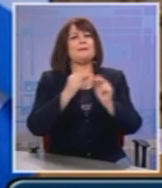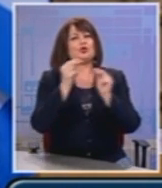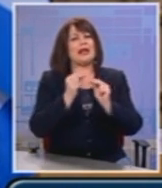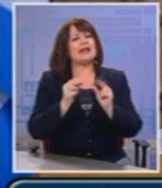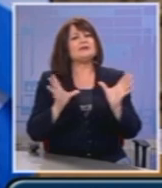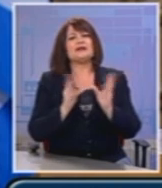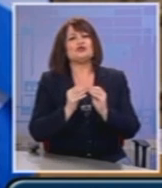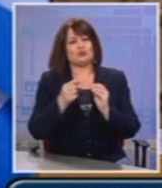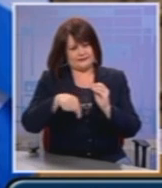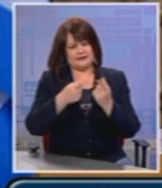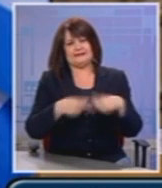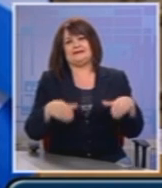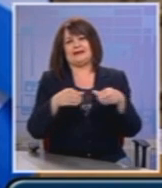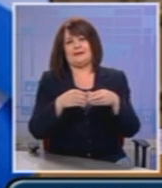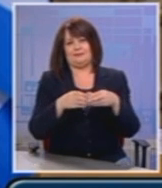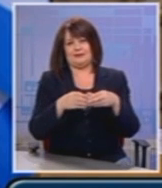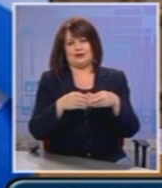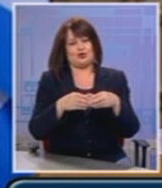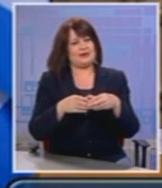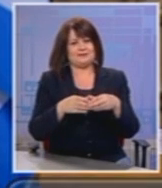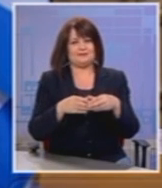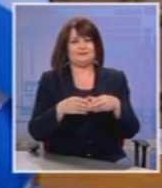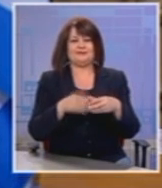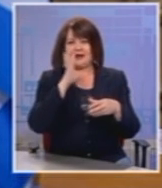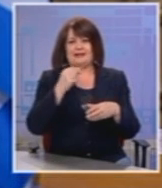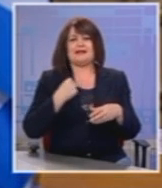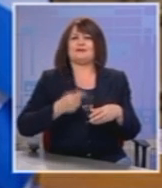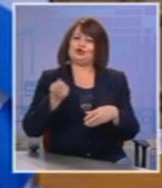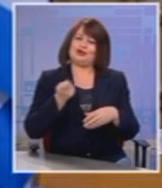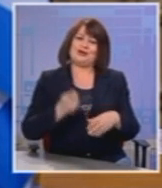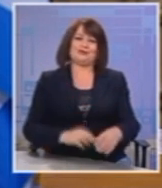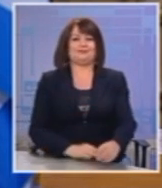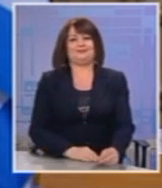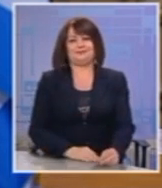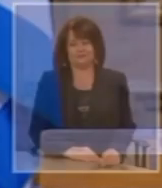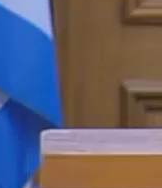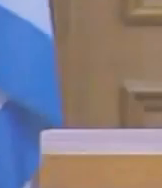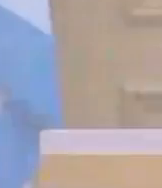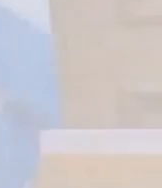συμπερασμάτων του της επιτροπής αλήθειας δημοσίου χρέους